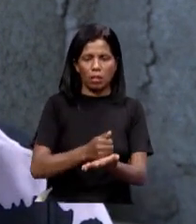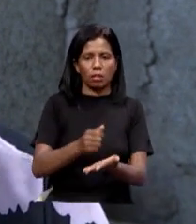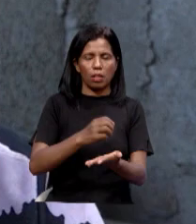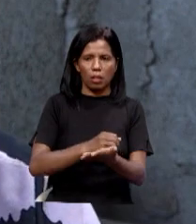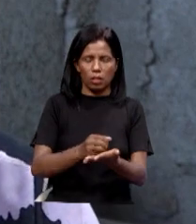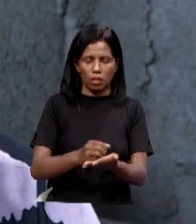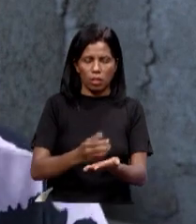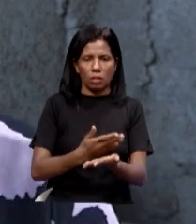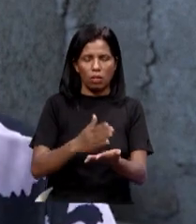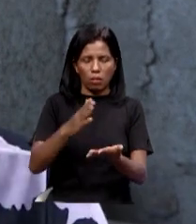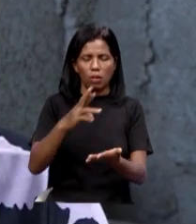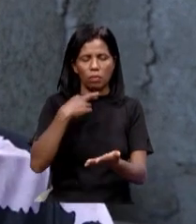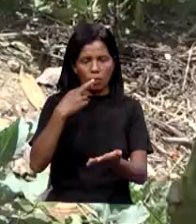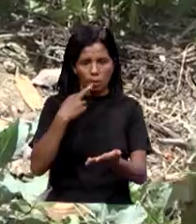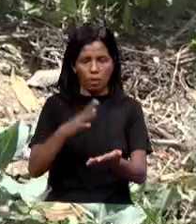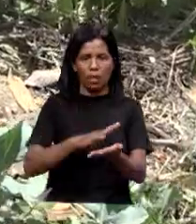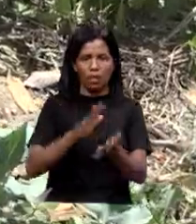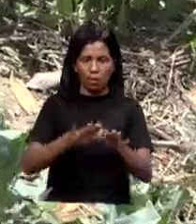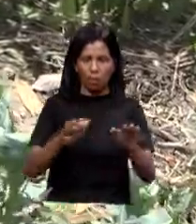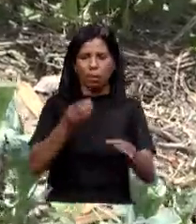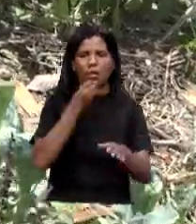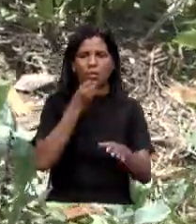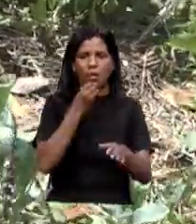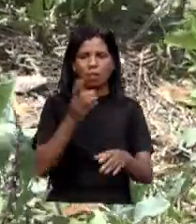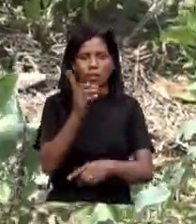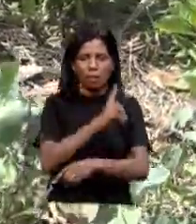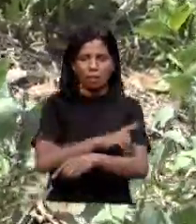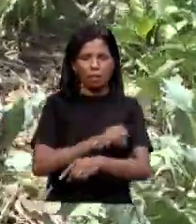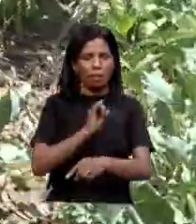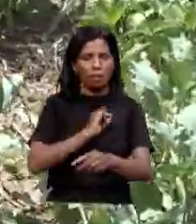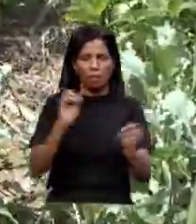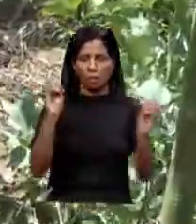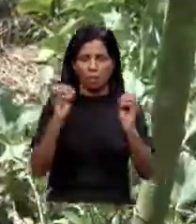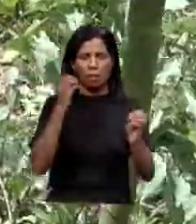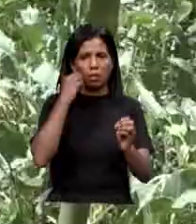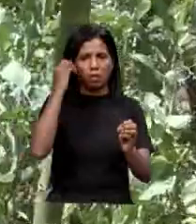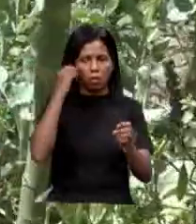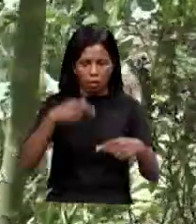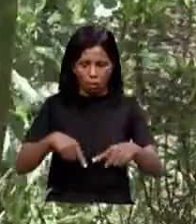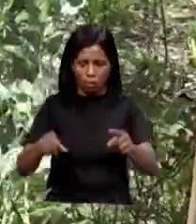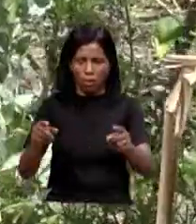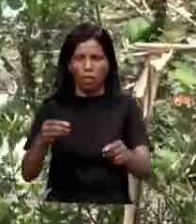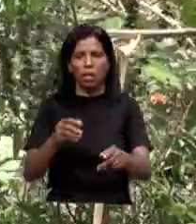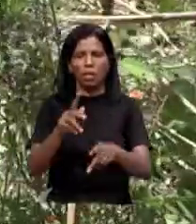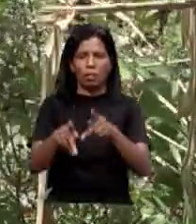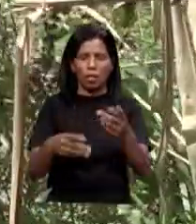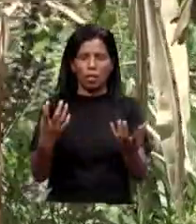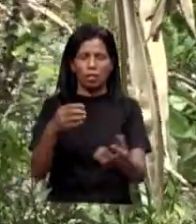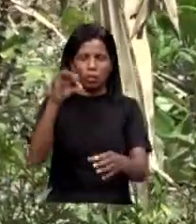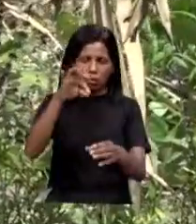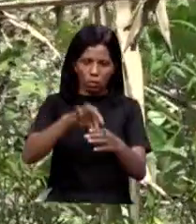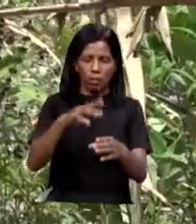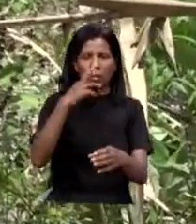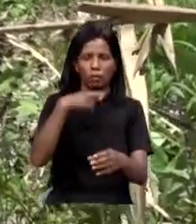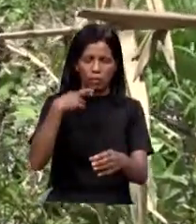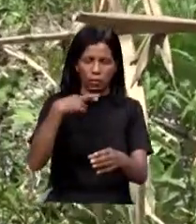fos bala bar sa ha ya ba hamos kitia lor hola umaida alor na hamos ten hamos ema rai kuda batar kuda